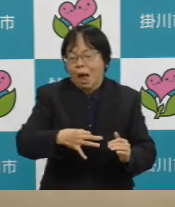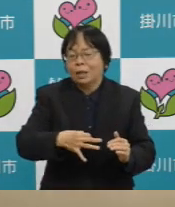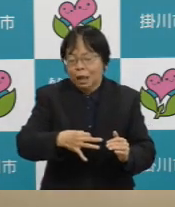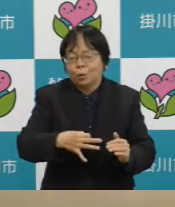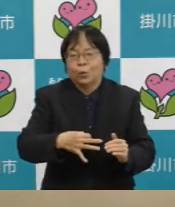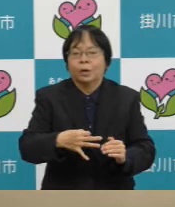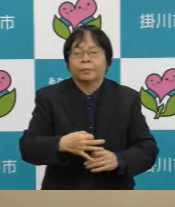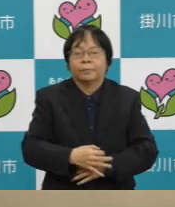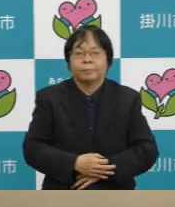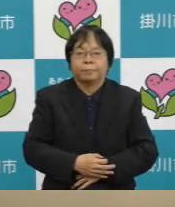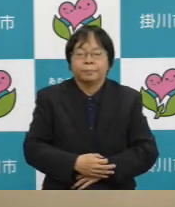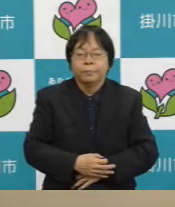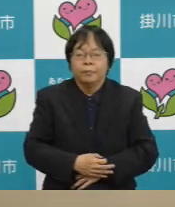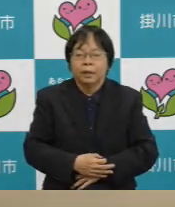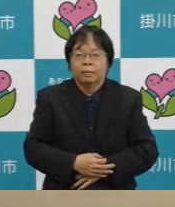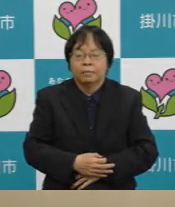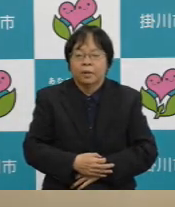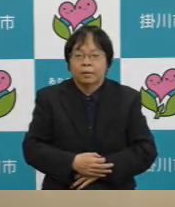、当然、